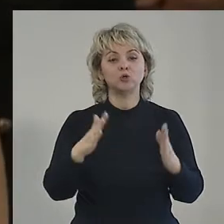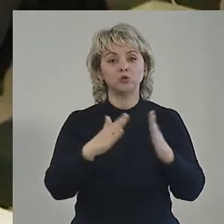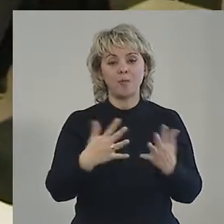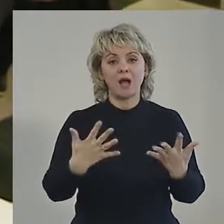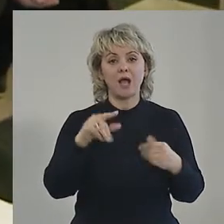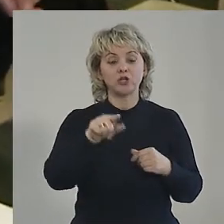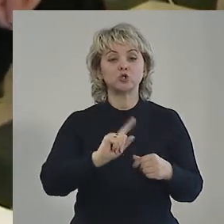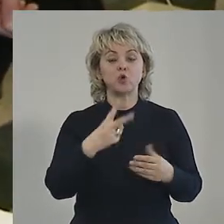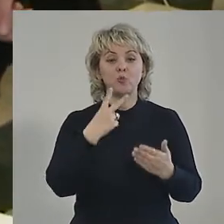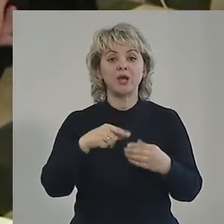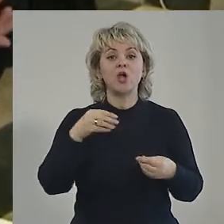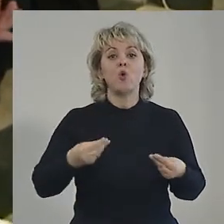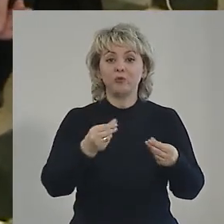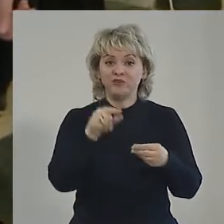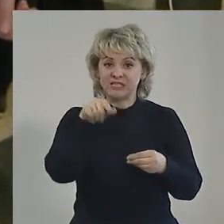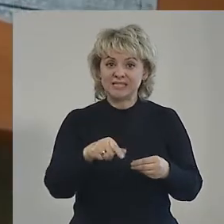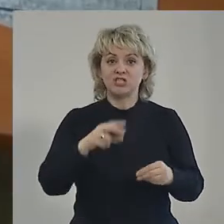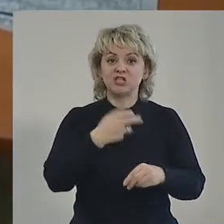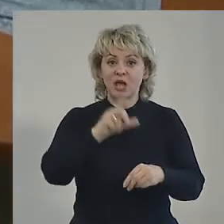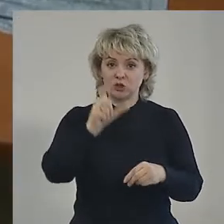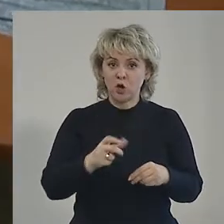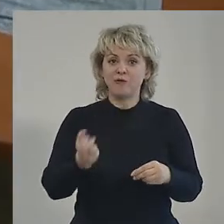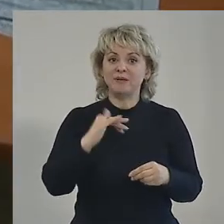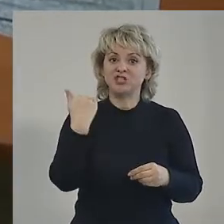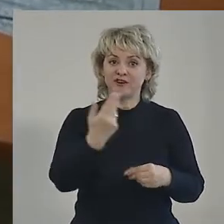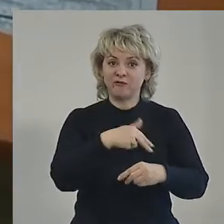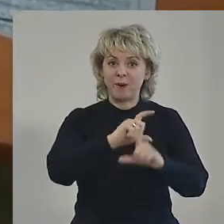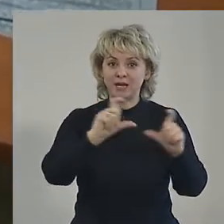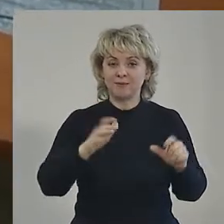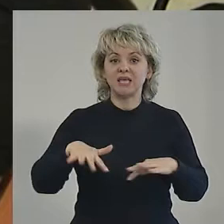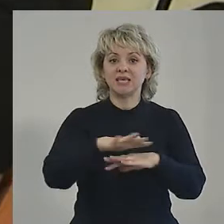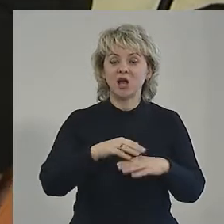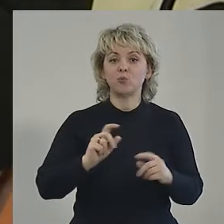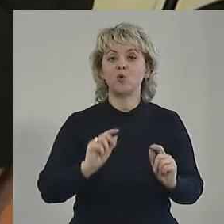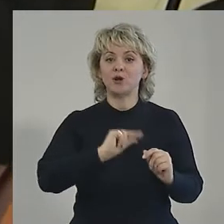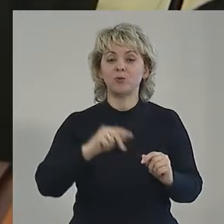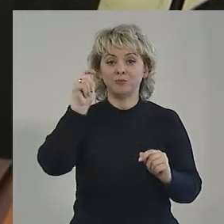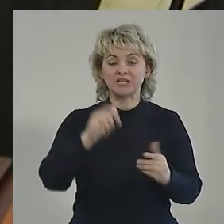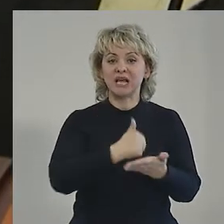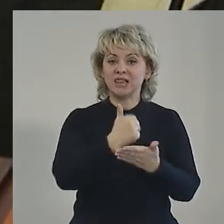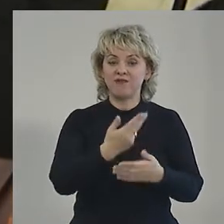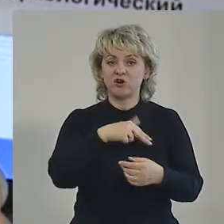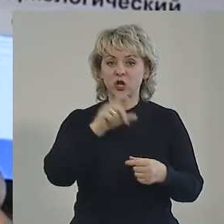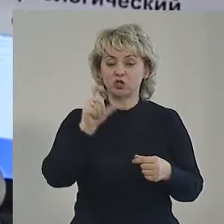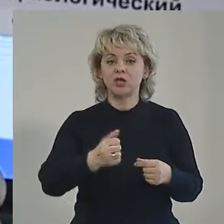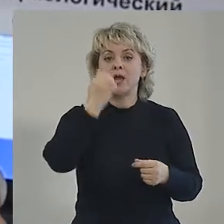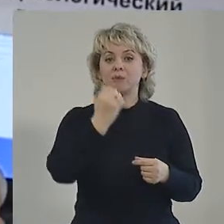конечно. Чтобы убедить перспективных докторов прийти именно в их больницу, на ярмарку вакансий приезжают главврачи. Благодаря тому, что